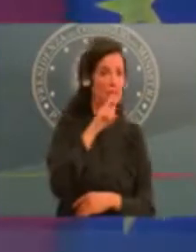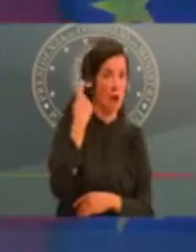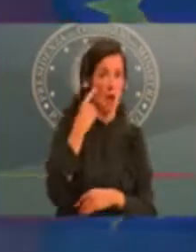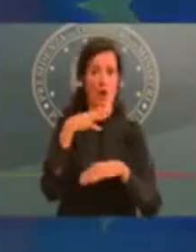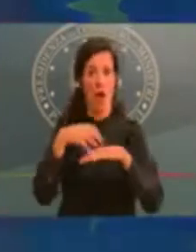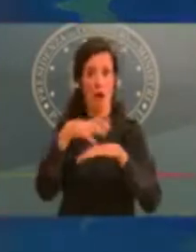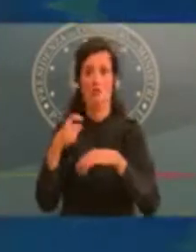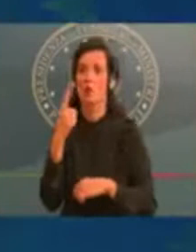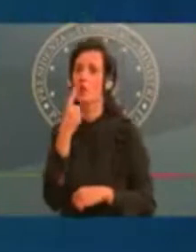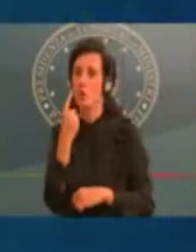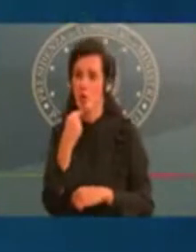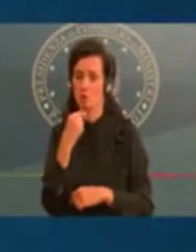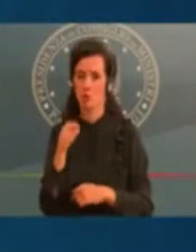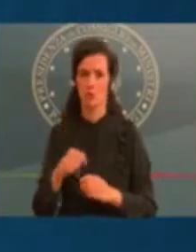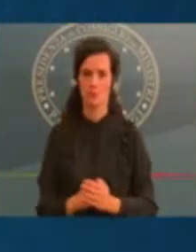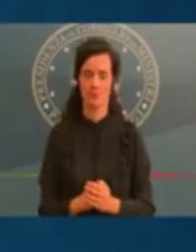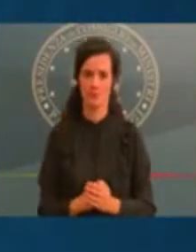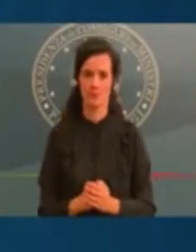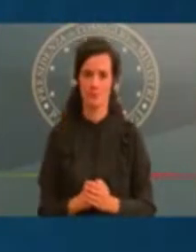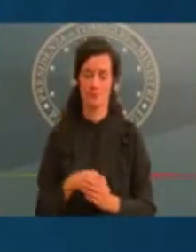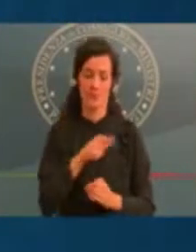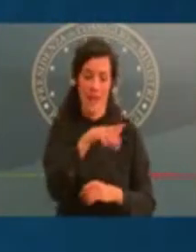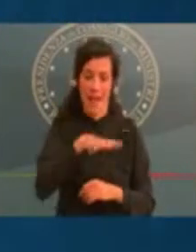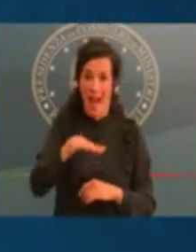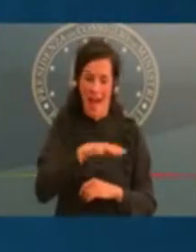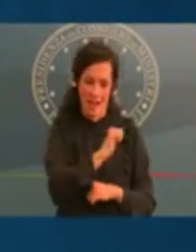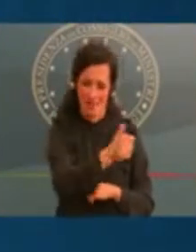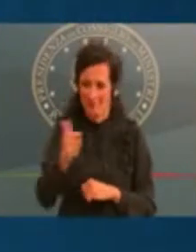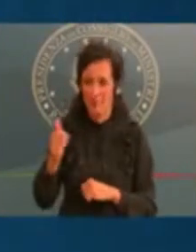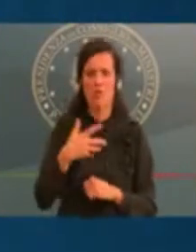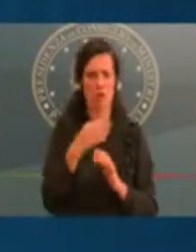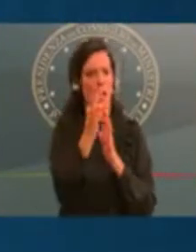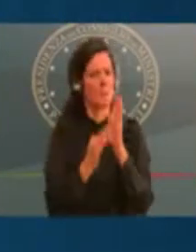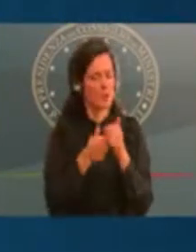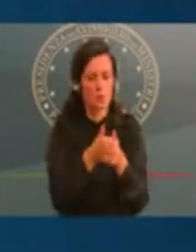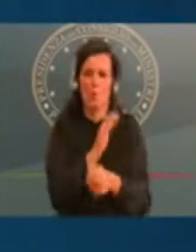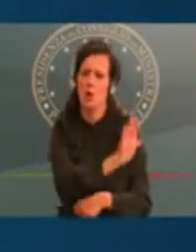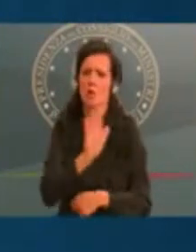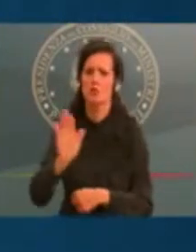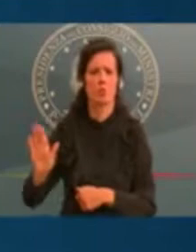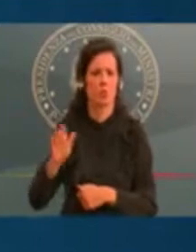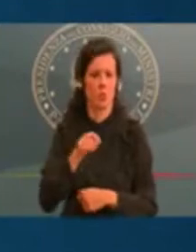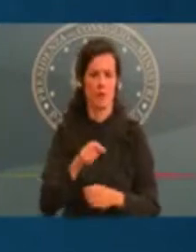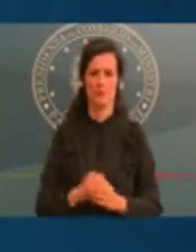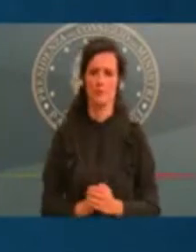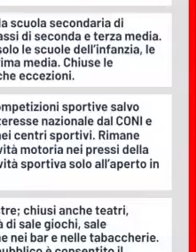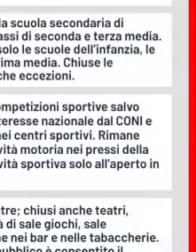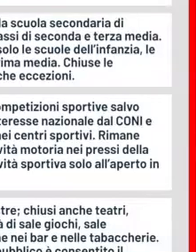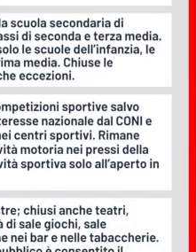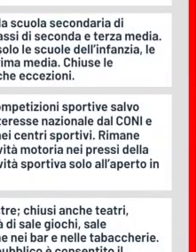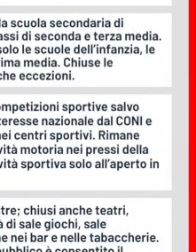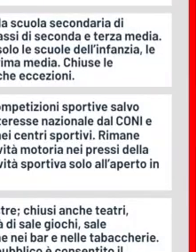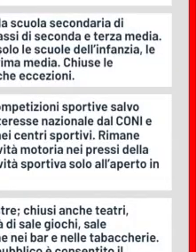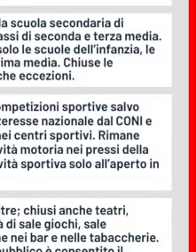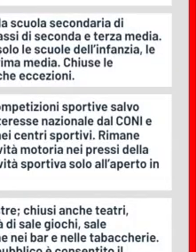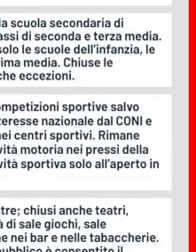dpcm per quella data sperano a palazzo chigi la maggior parte delle regioni dovrà essere in fascia arancione o giallo uno